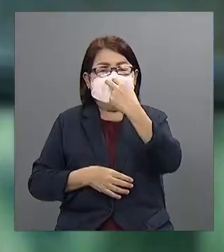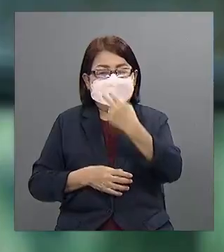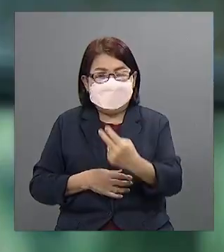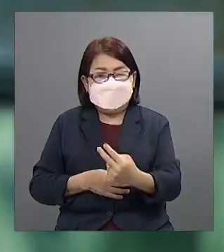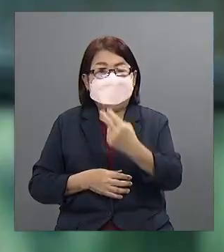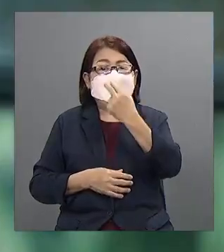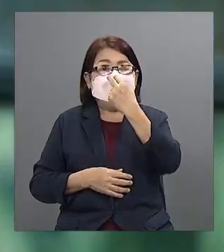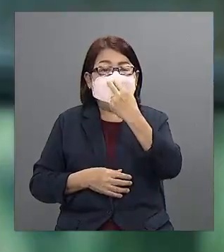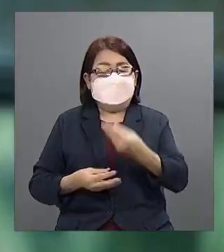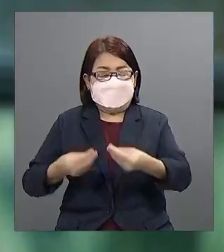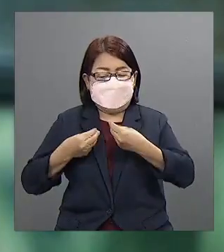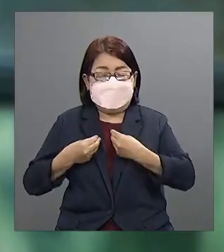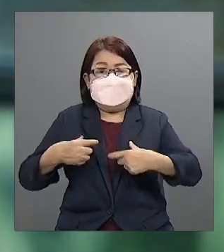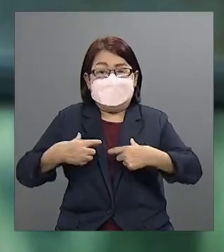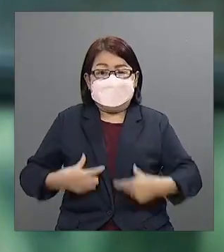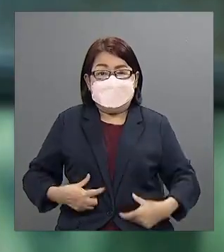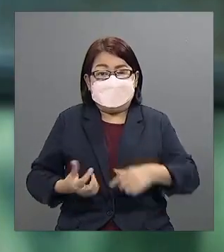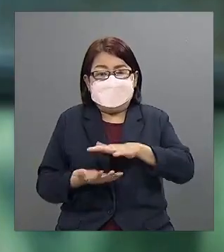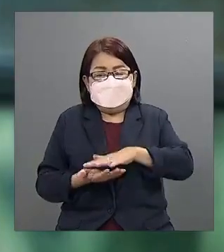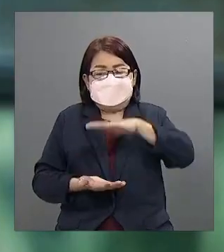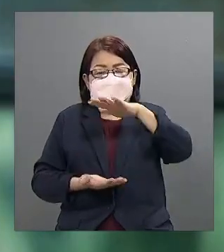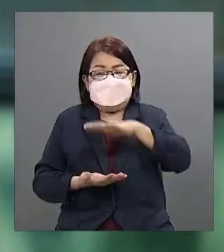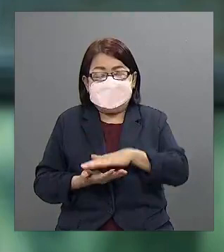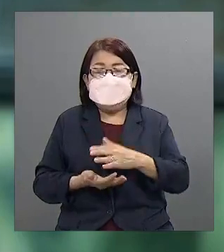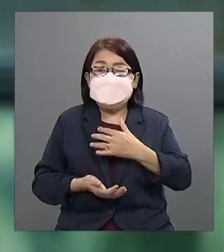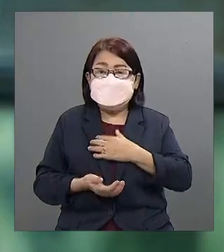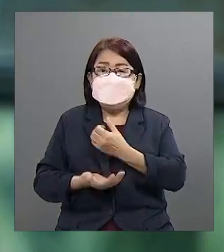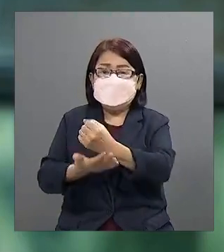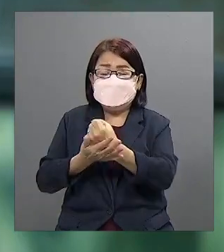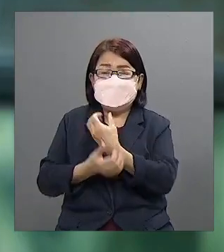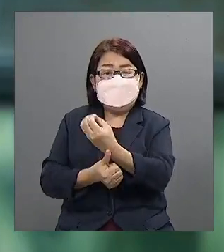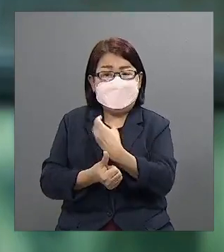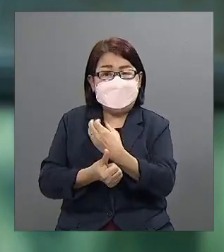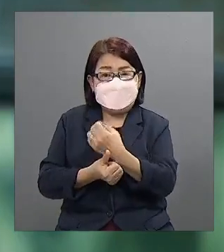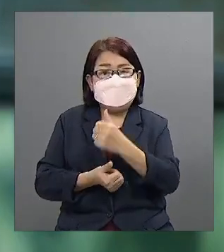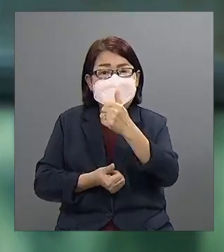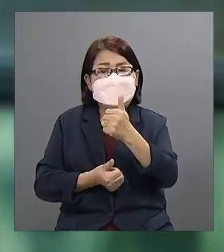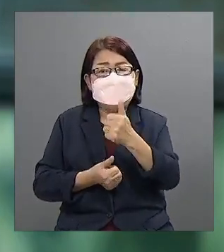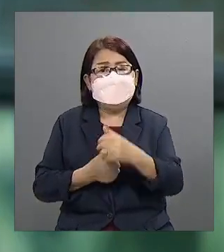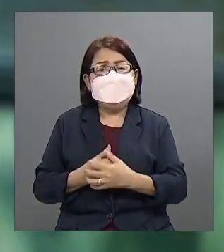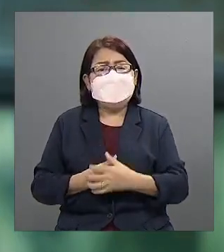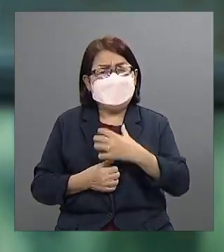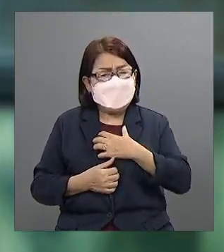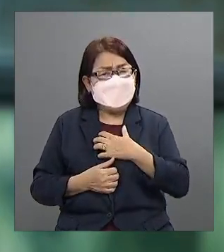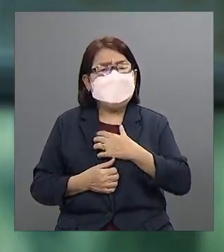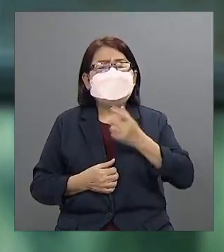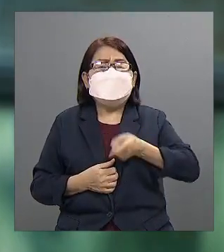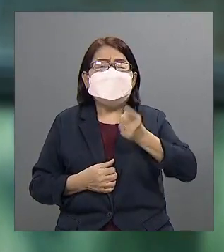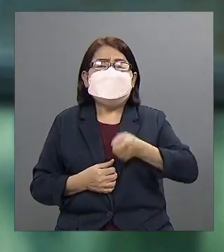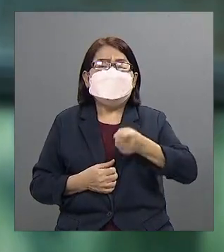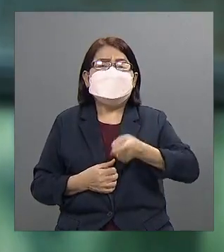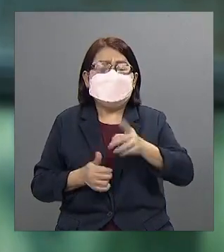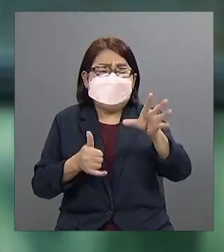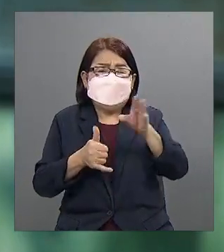า อยากให้คุณหมอแนะนำวิธีการฟื้นฟูร่างกายของเราให้กลับมาแข็งแรงเหมือนเดิมหรือว่ากลับไปออกกำลังกายได้